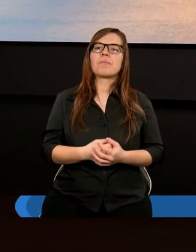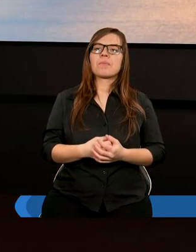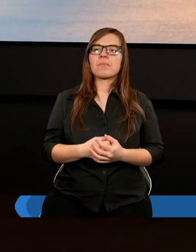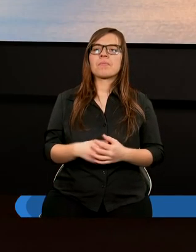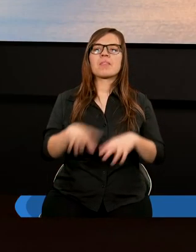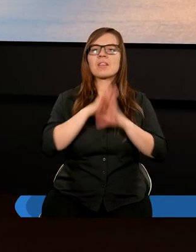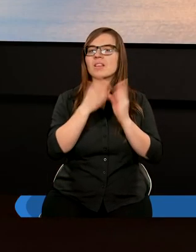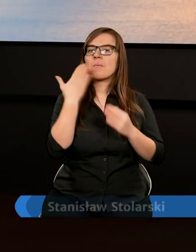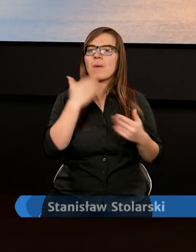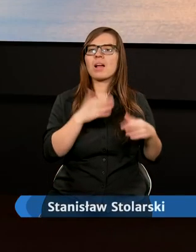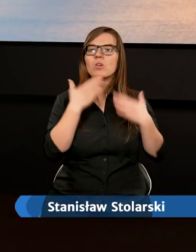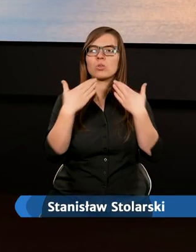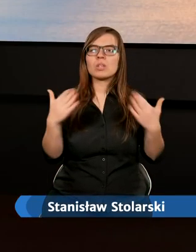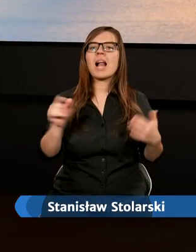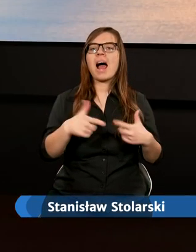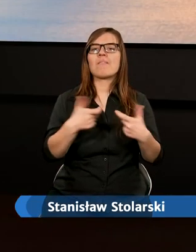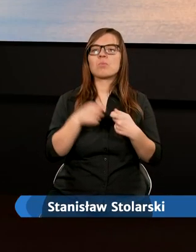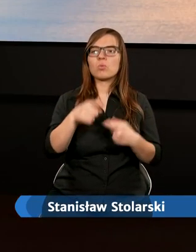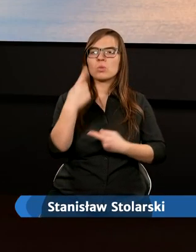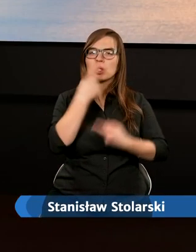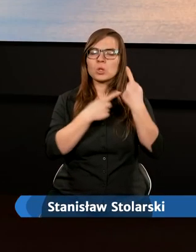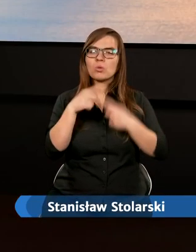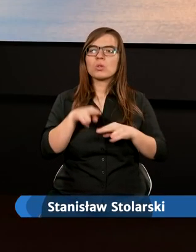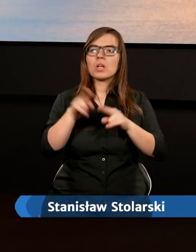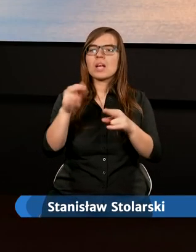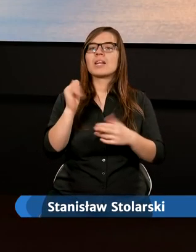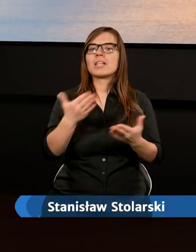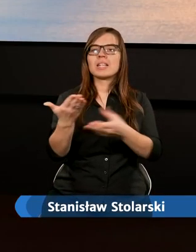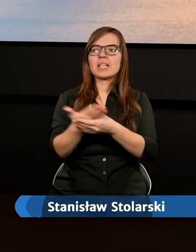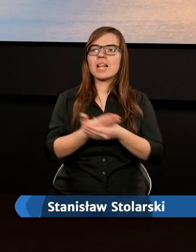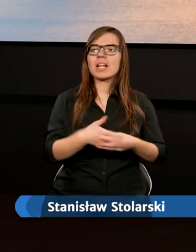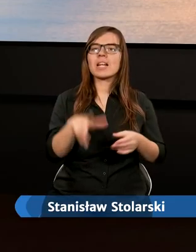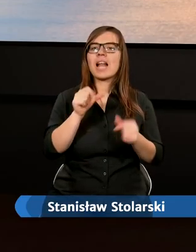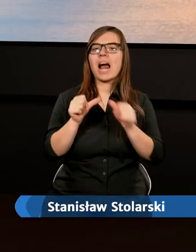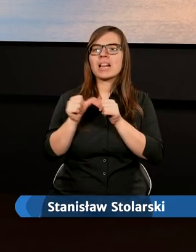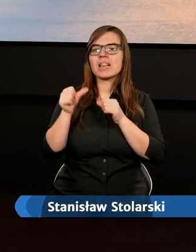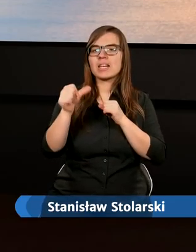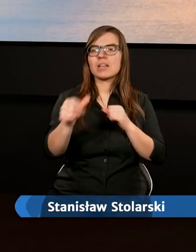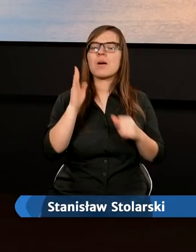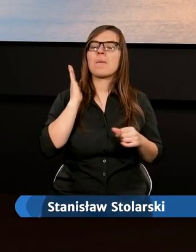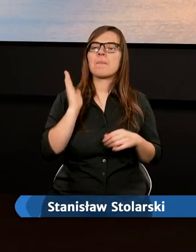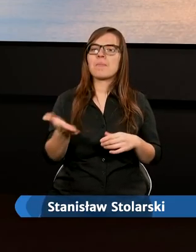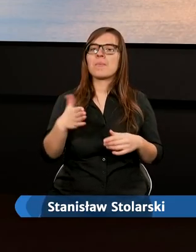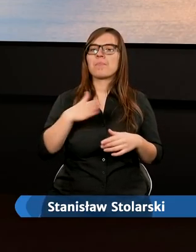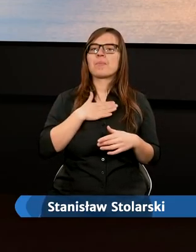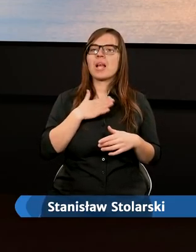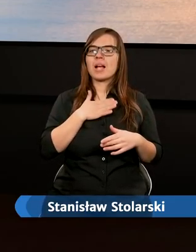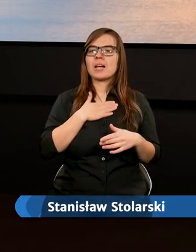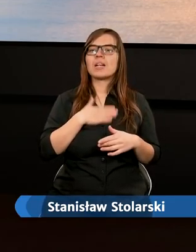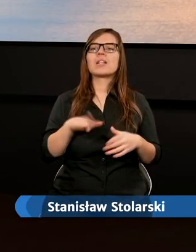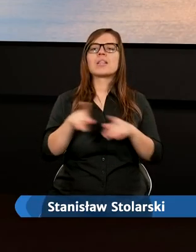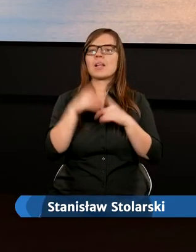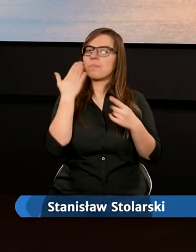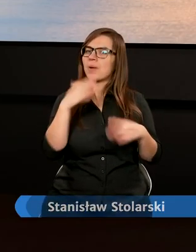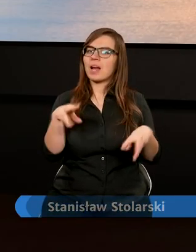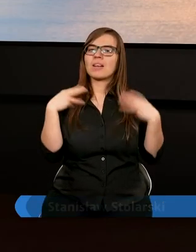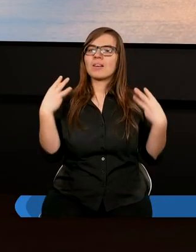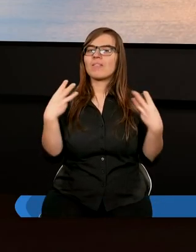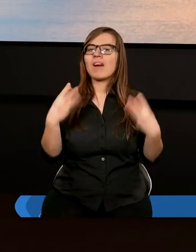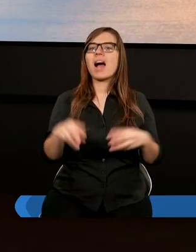Wszystkim bardzo dziękuję za wspólny udział w tym rozważaniu i zapraszam za tydzień. Będziemy mieli też bardzo